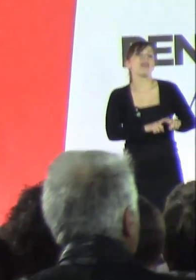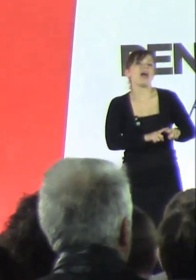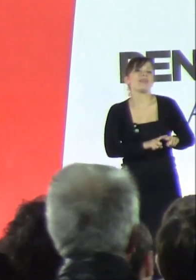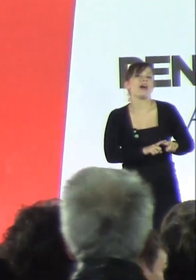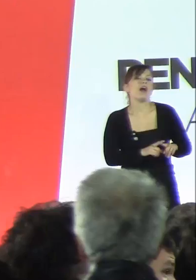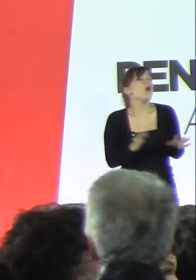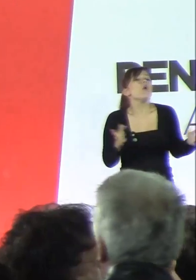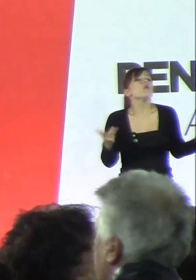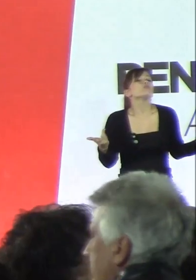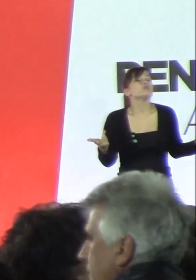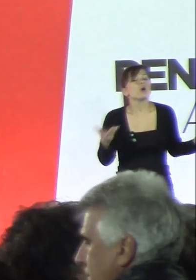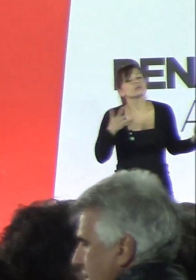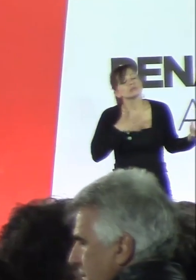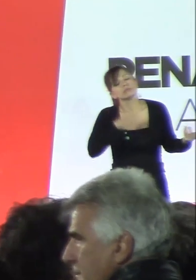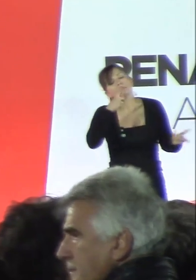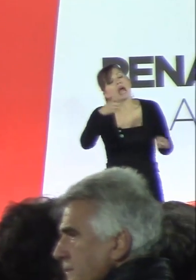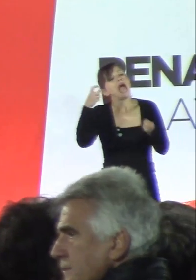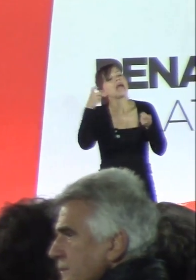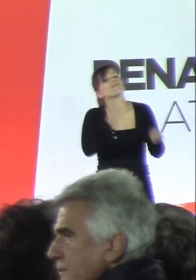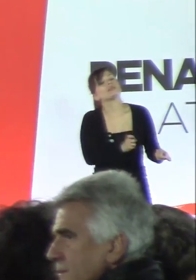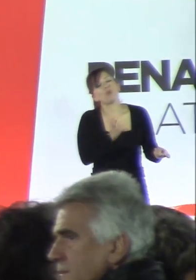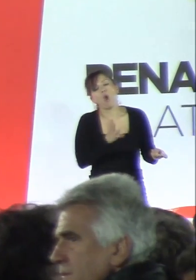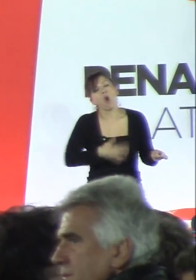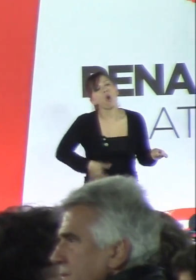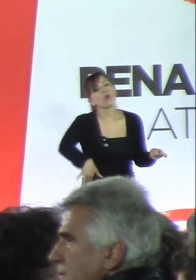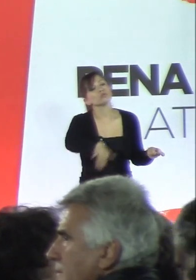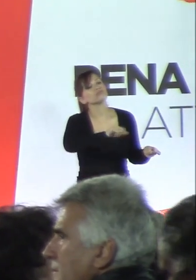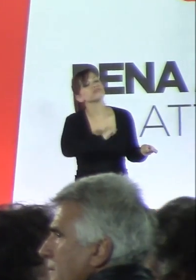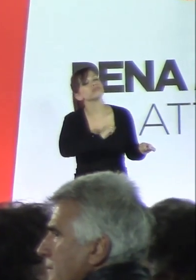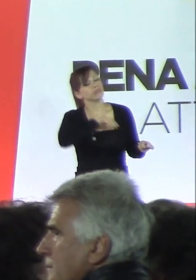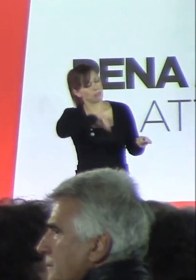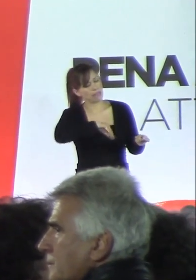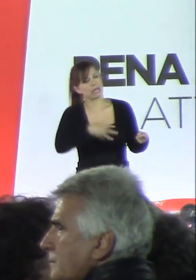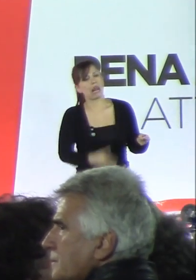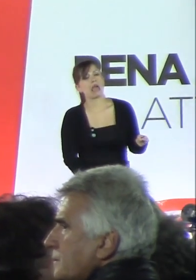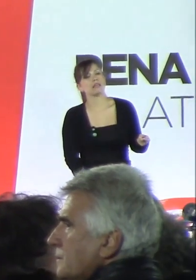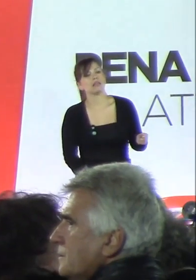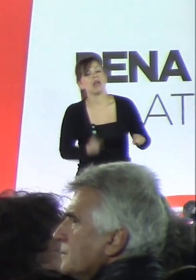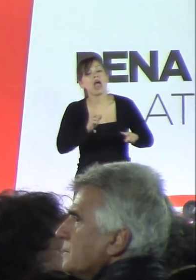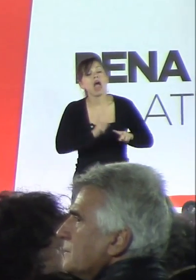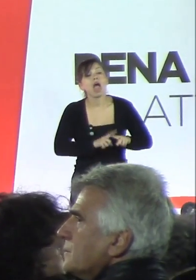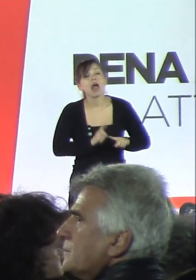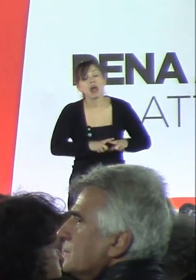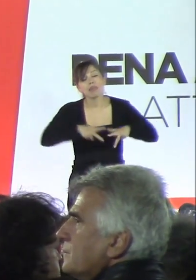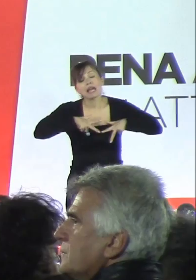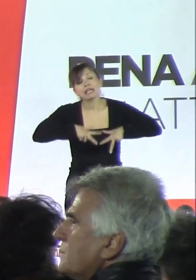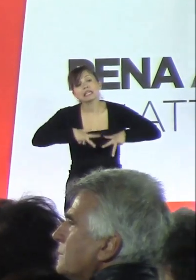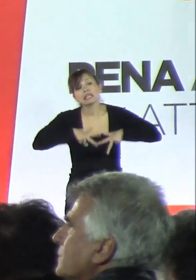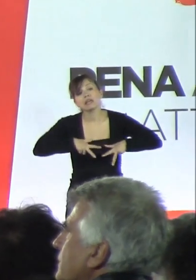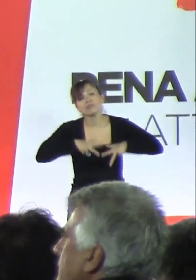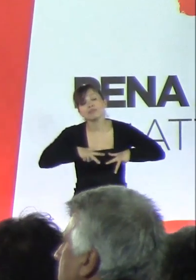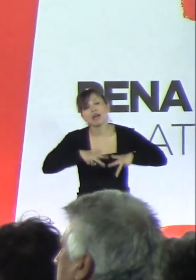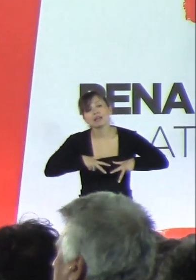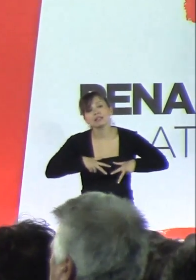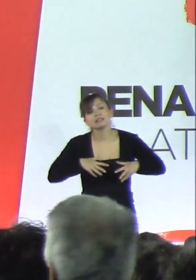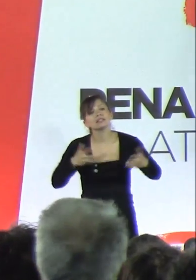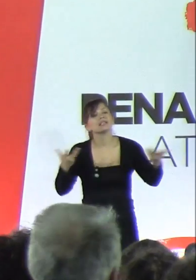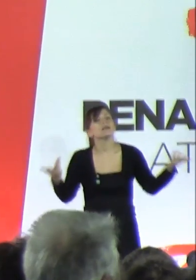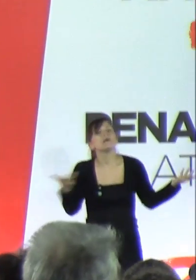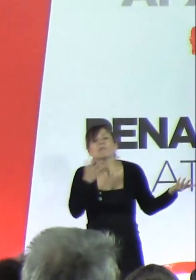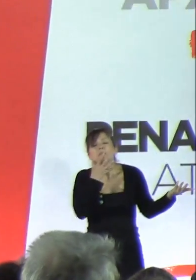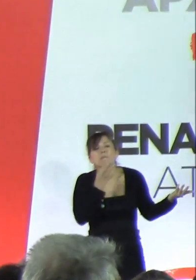καθεστώς ήθελαν οι ελληνικές κυβερνήσεις να είναι κυβερνήσεις